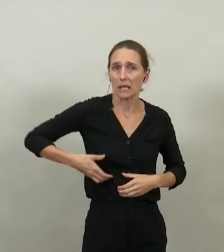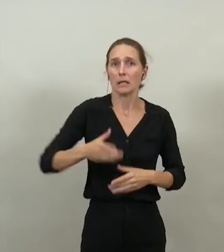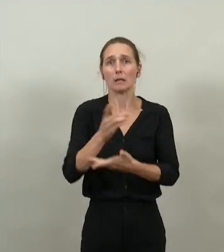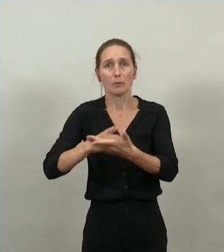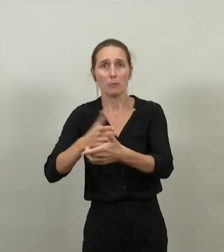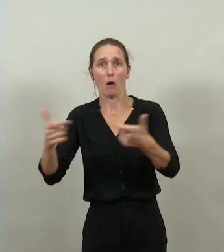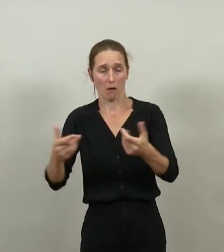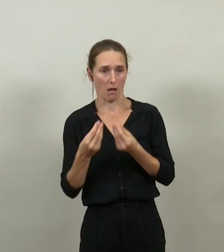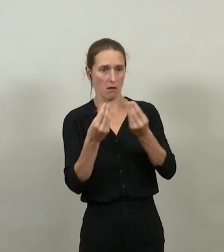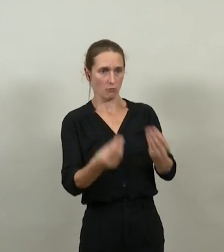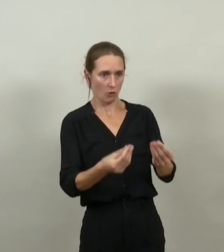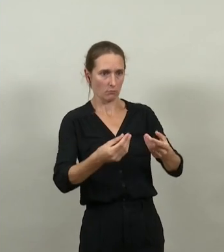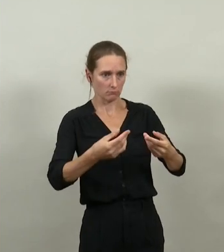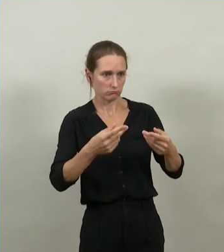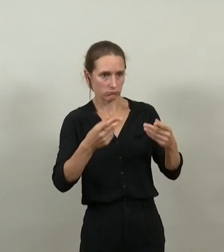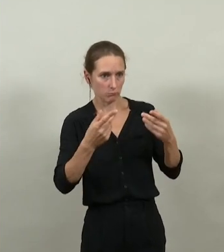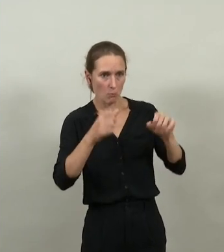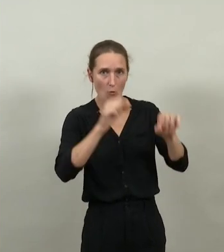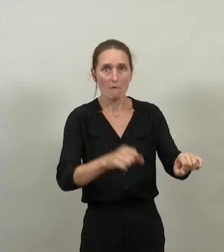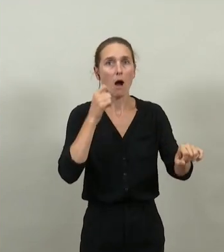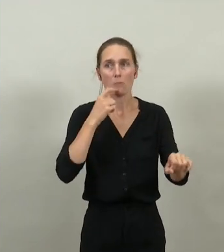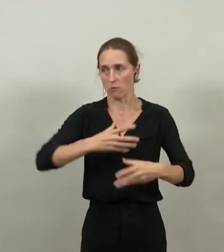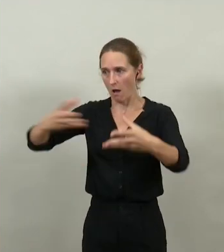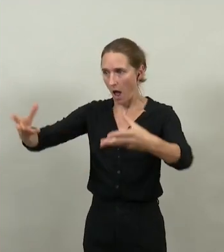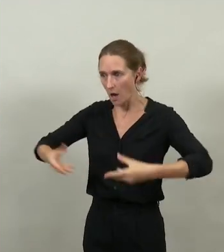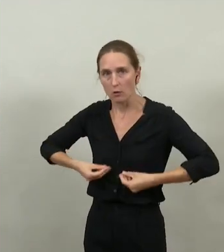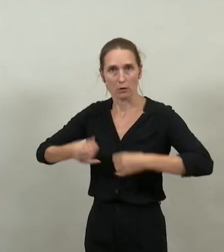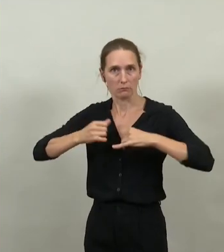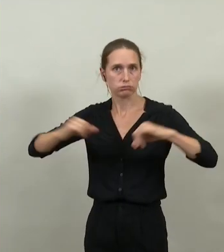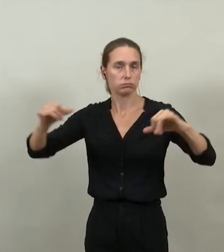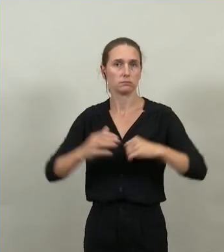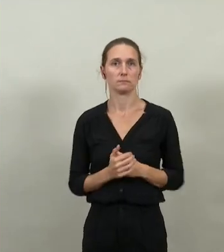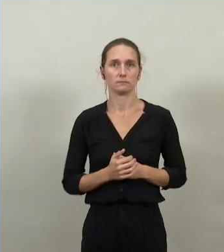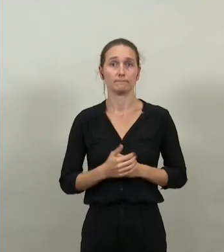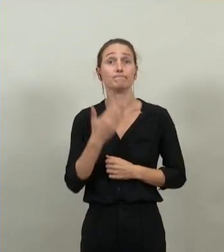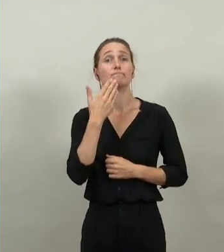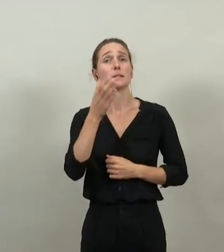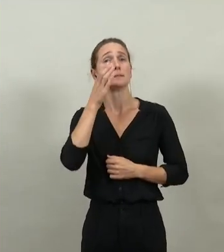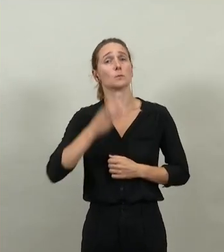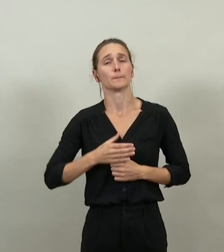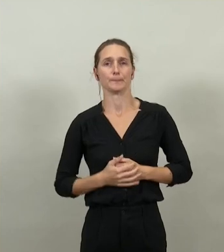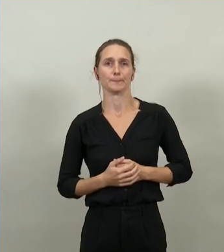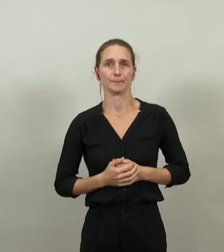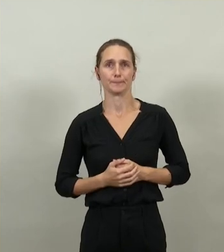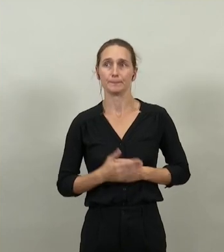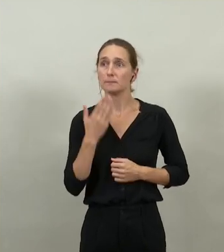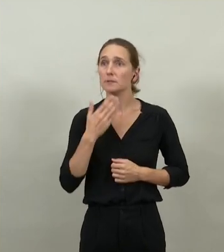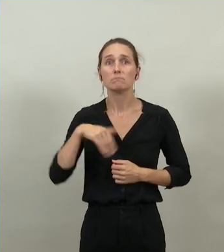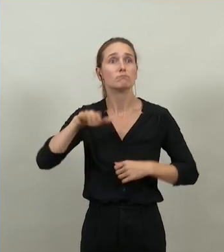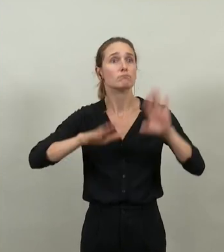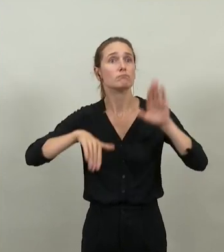en terme de capacité d'accueil et d'intégration merci merci beaucoup il y a-t-il des demandes de prise de